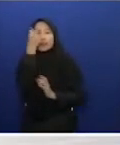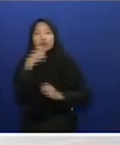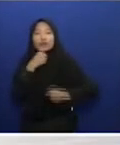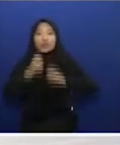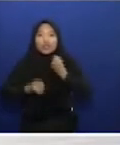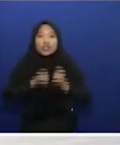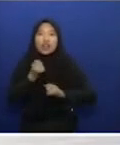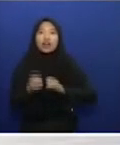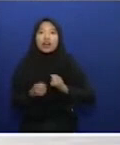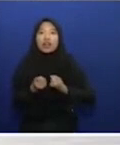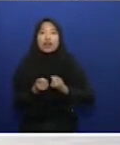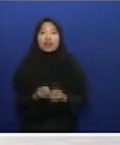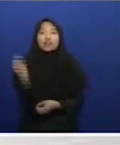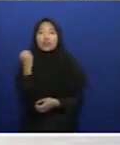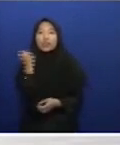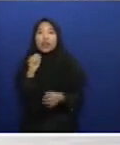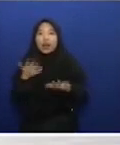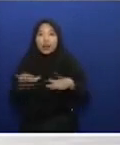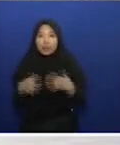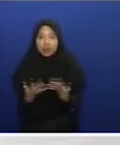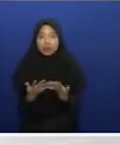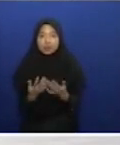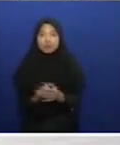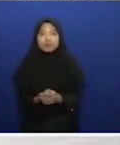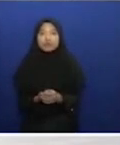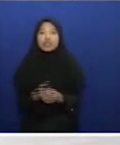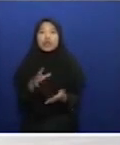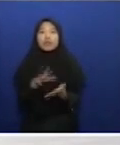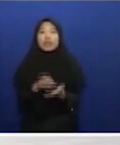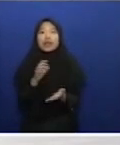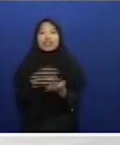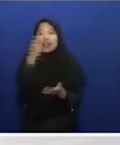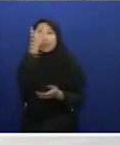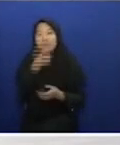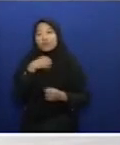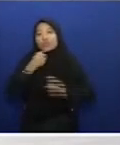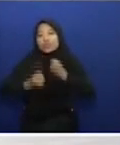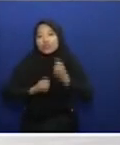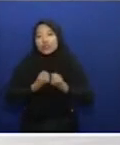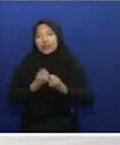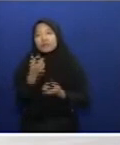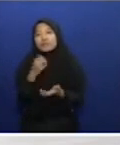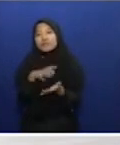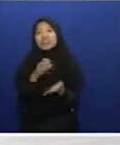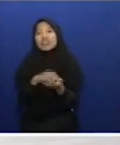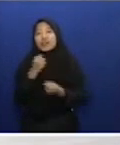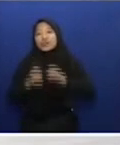agar kelak kembali ke daerah, ekonominya tumbuh, kalian menjadi pelaku usaha.